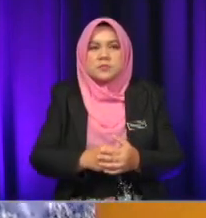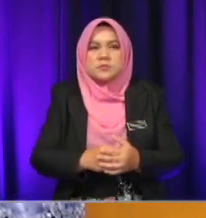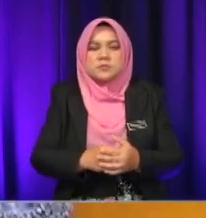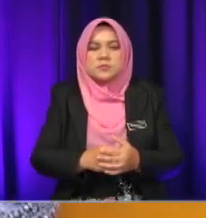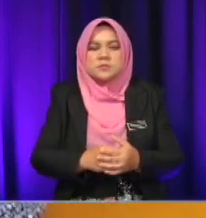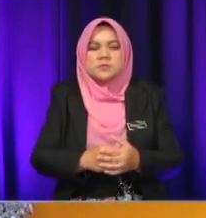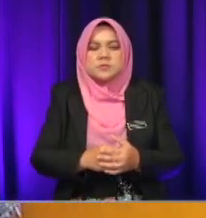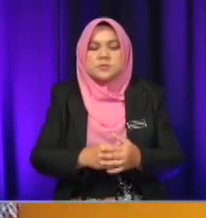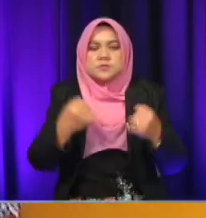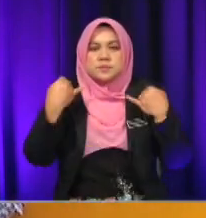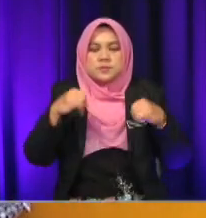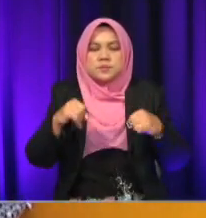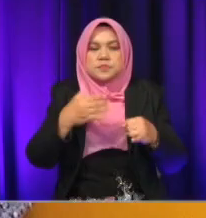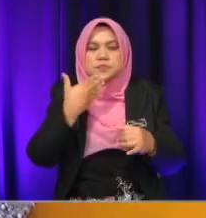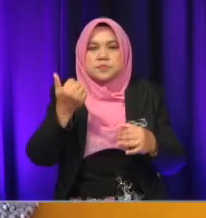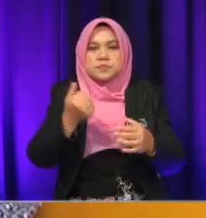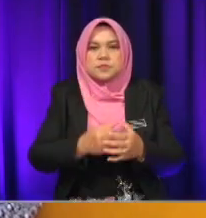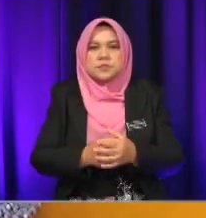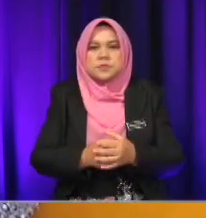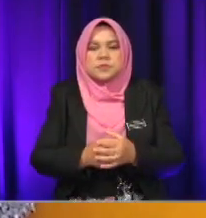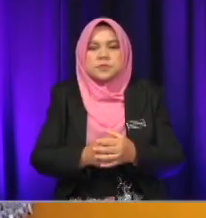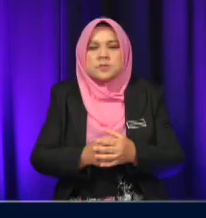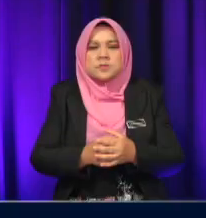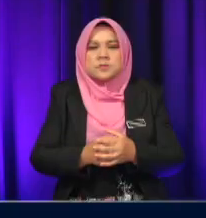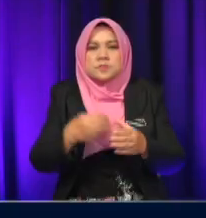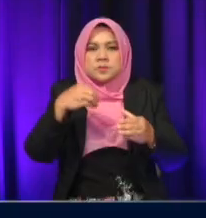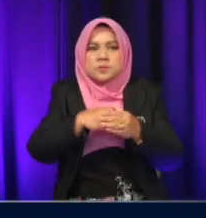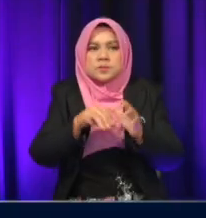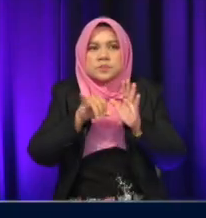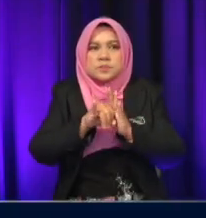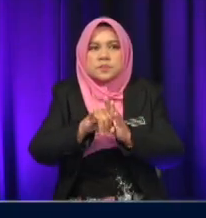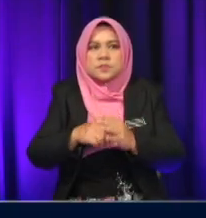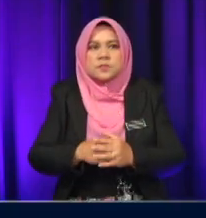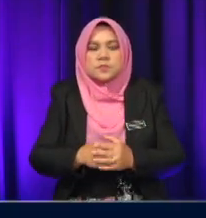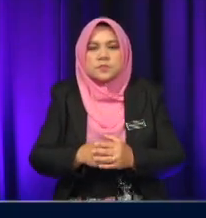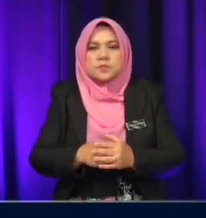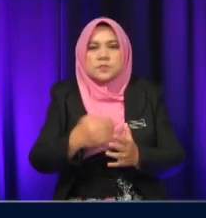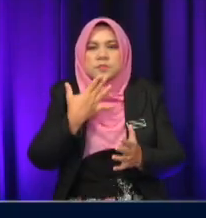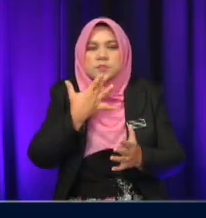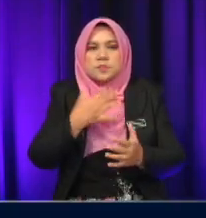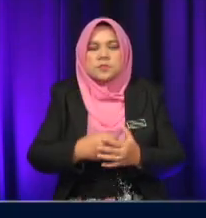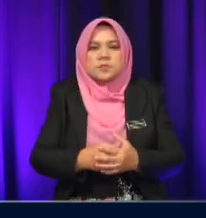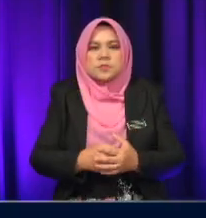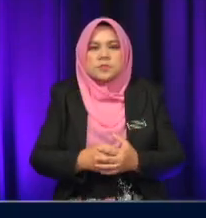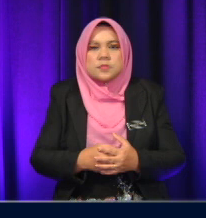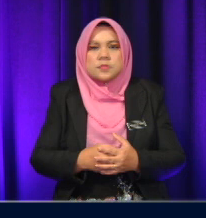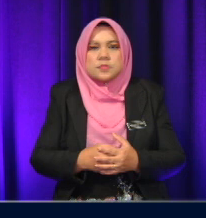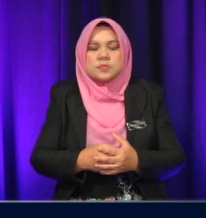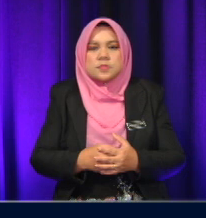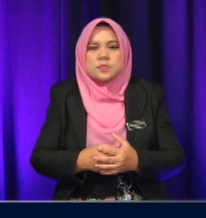cikgu? Jualan hebat, colourful pula dalam iklan tu. Sama colourful macam bag-nya.